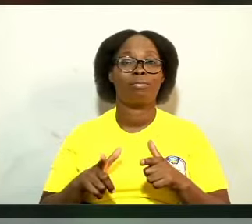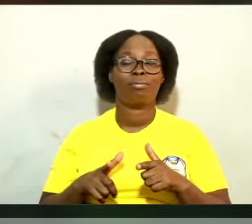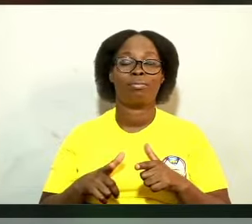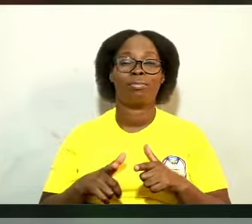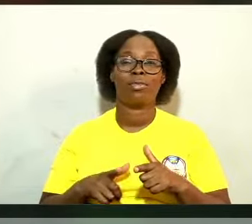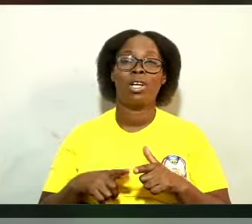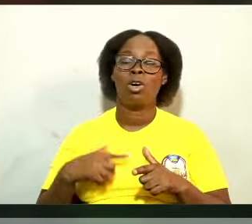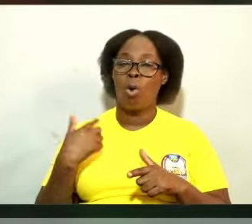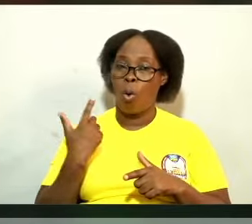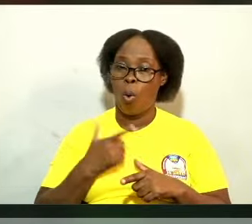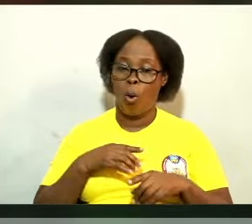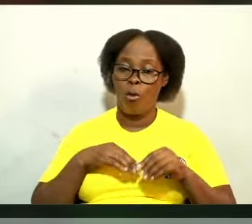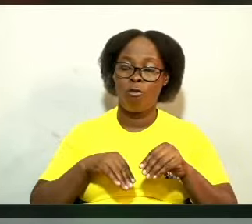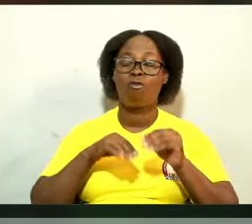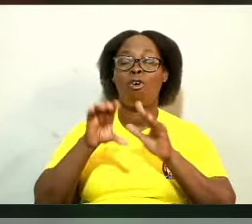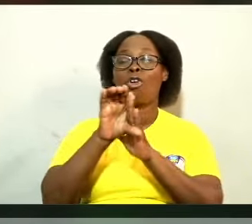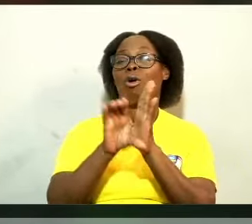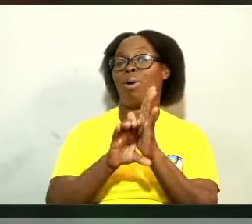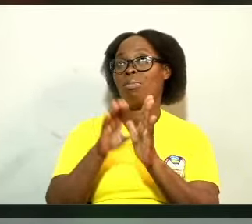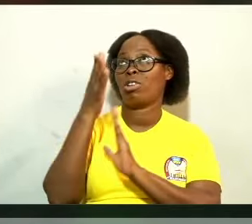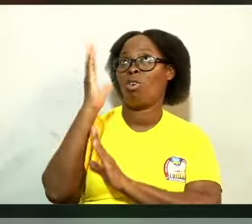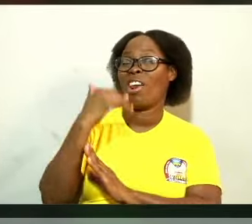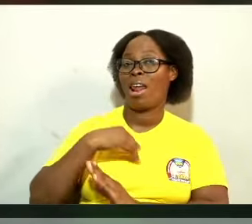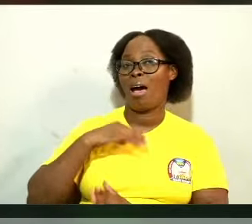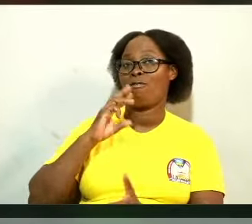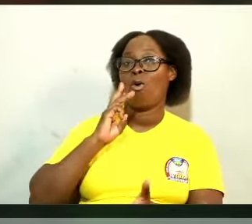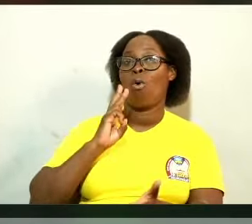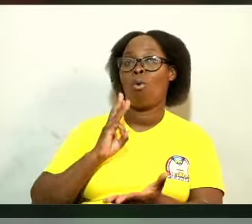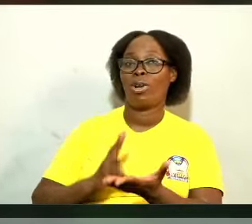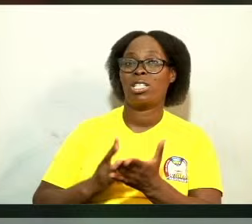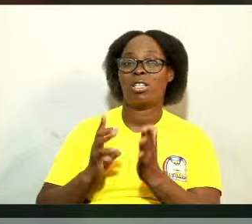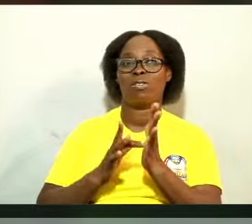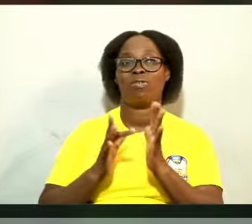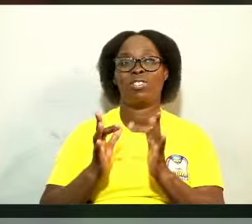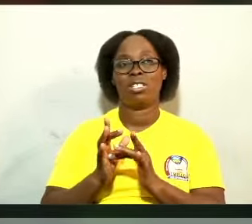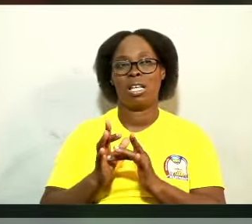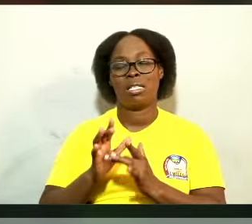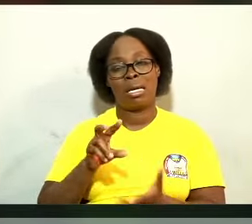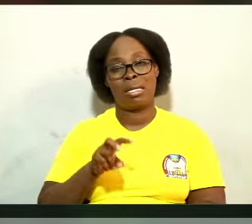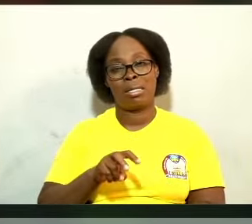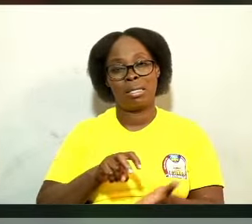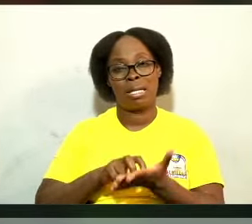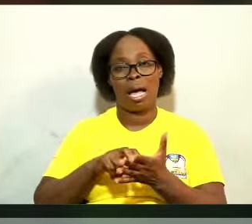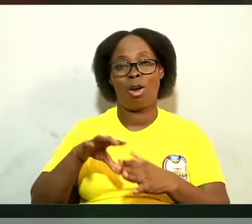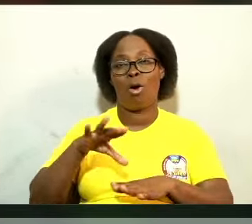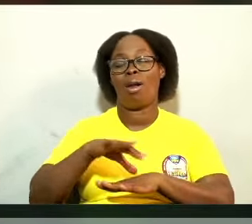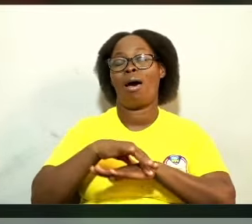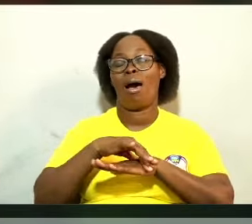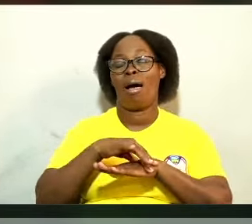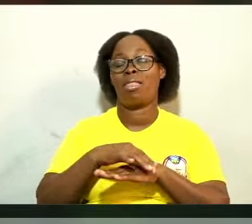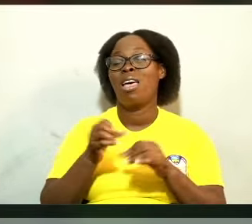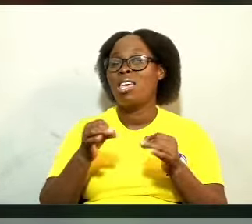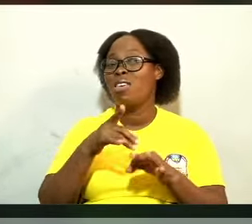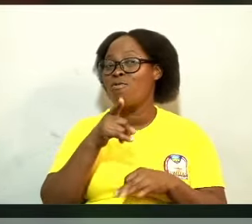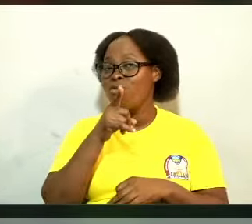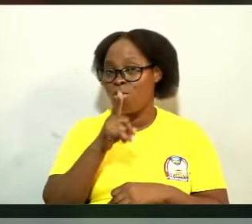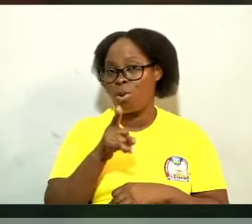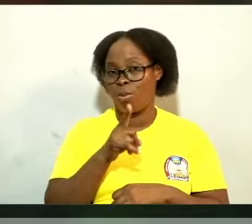Wazishikao amri za Mungu na kuwa na ushuhuda wa Yesu, naye akasimama juu ya mchanga wa bahari. Kwa hiyo kama ushiki